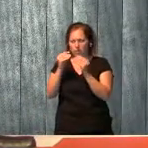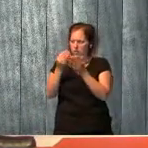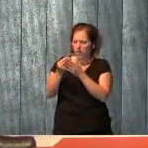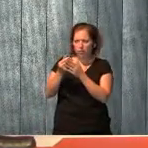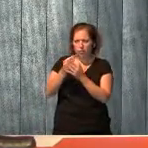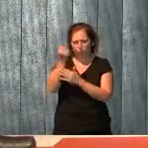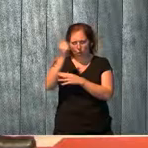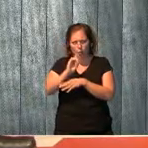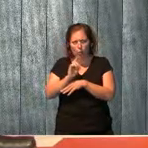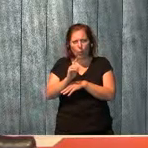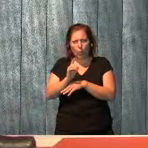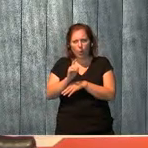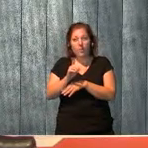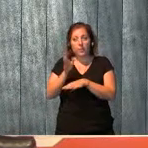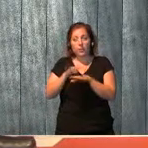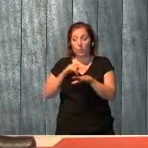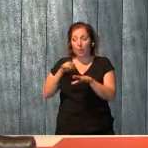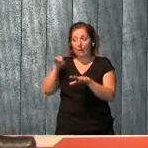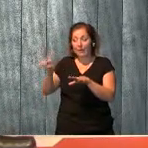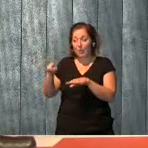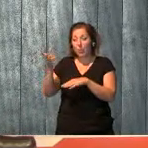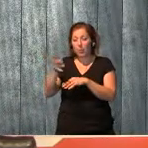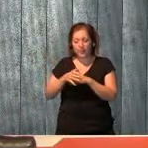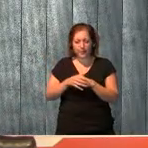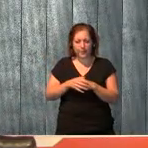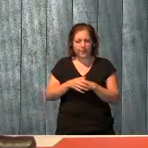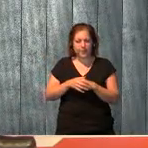poser une question, pour évoquer ceci. C'est que